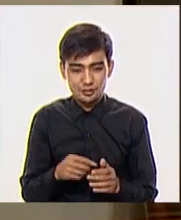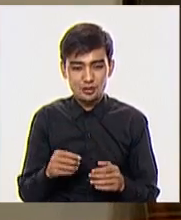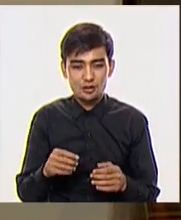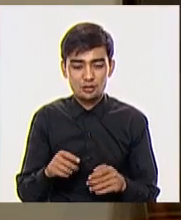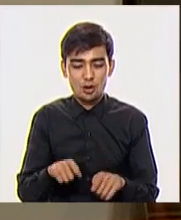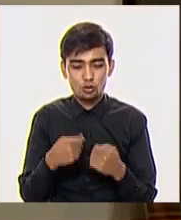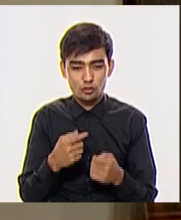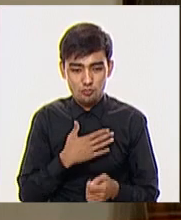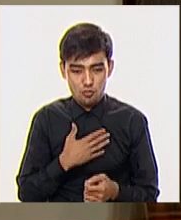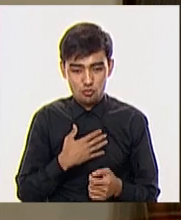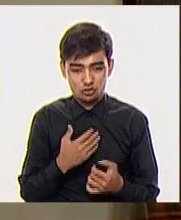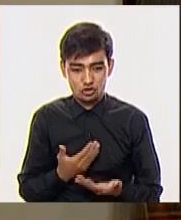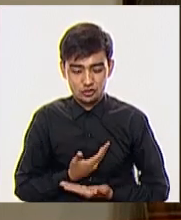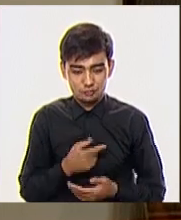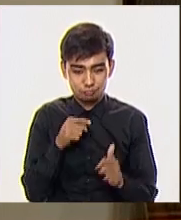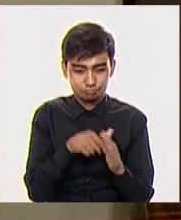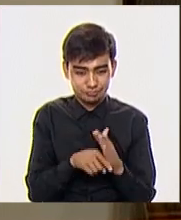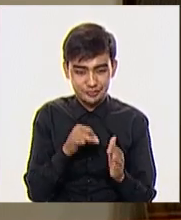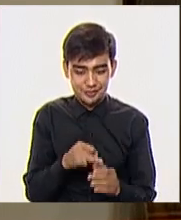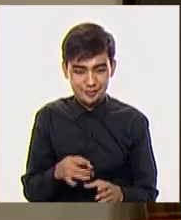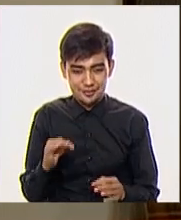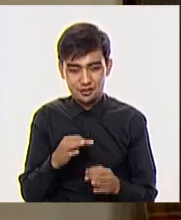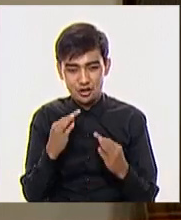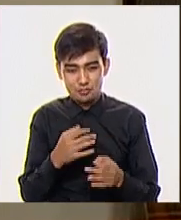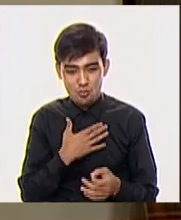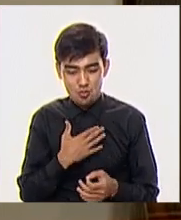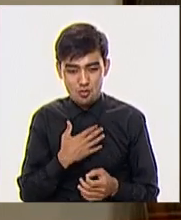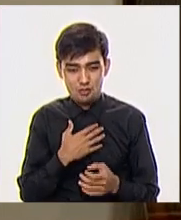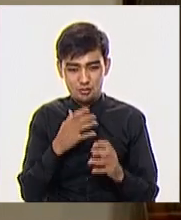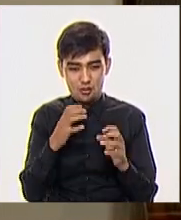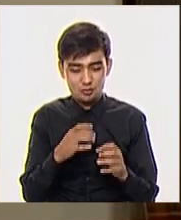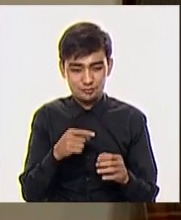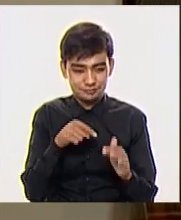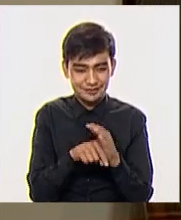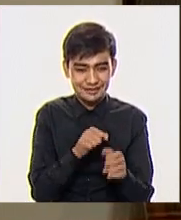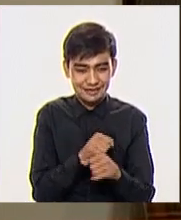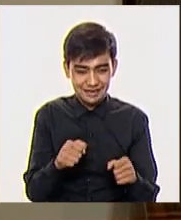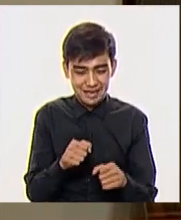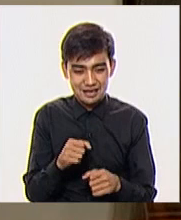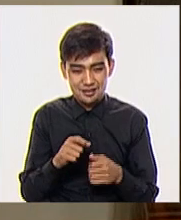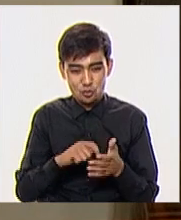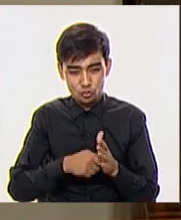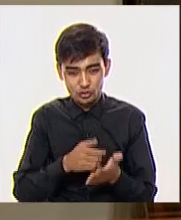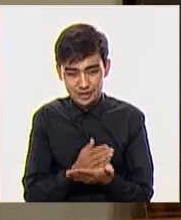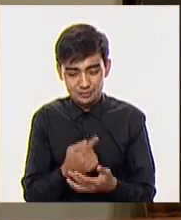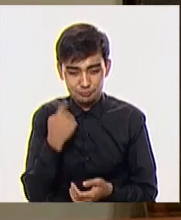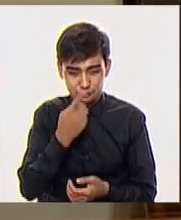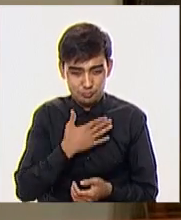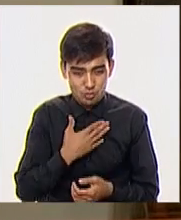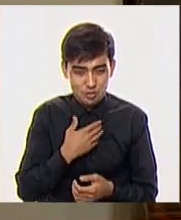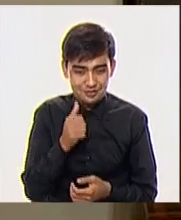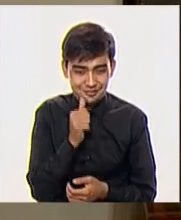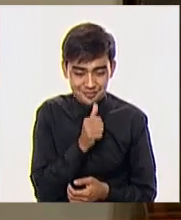и законодательства Республики Казахстан о персональных данных и их защите». Вот эта вот статья в уголовном праве защищает наши персональные данные и